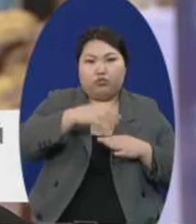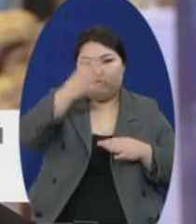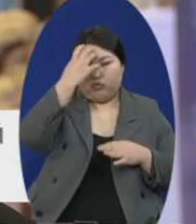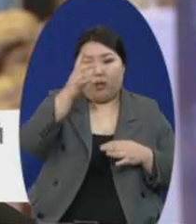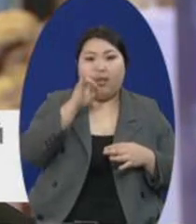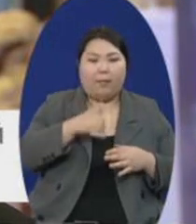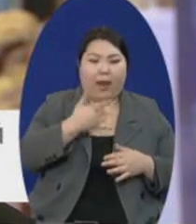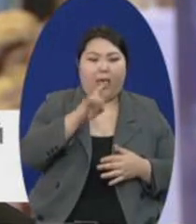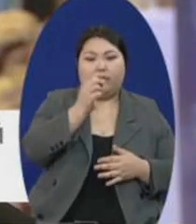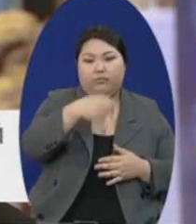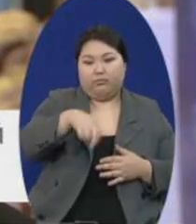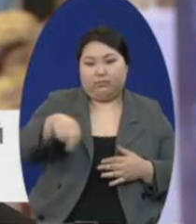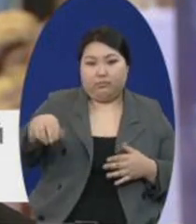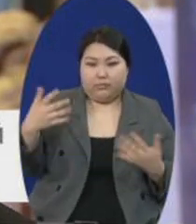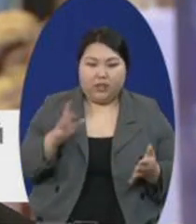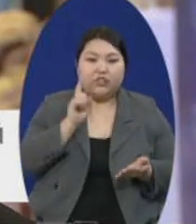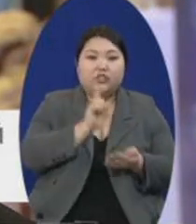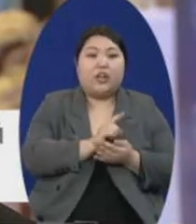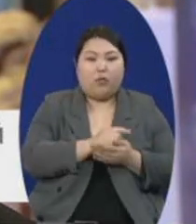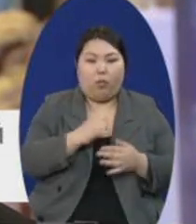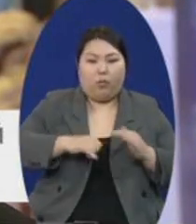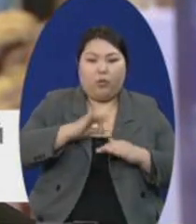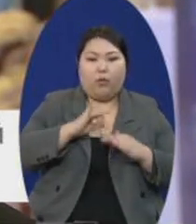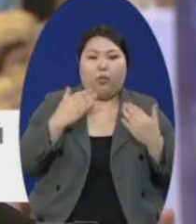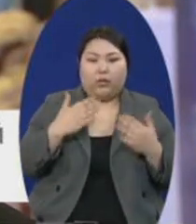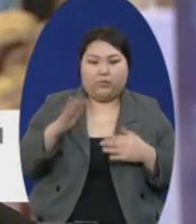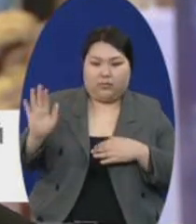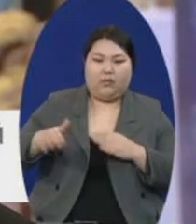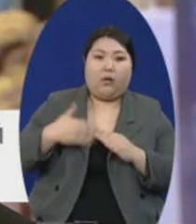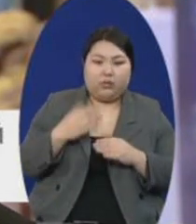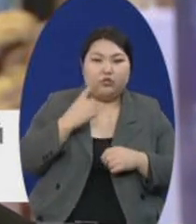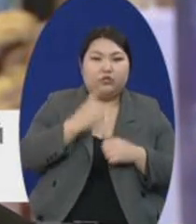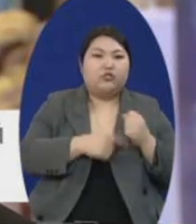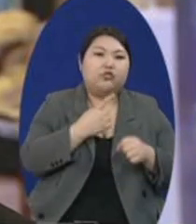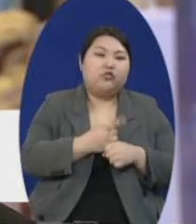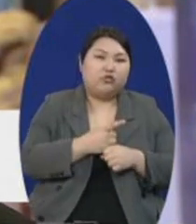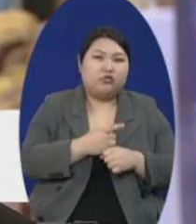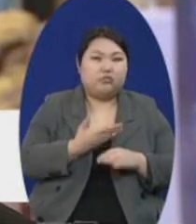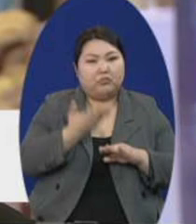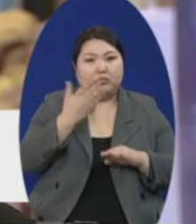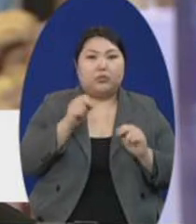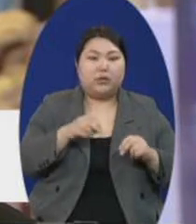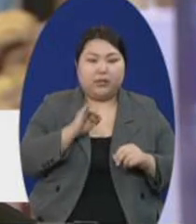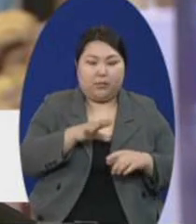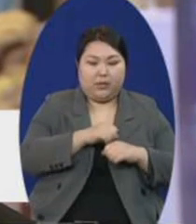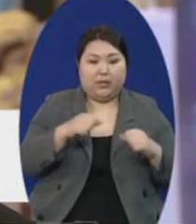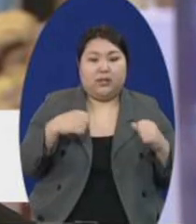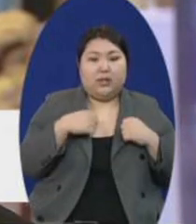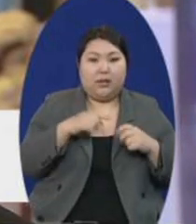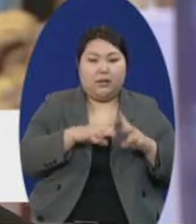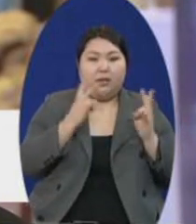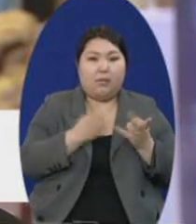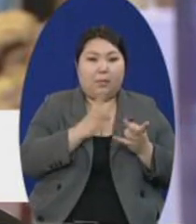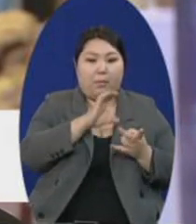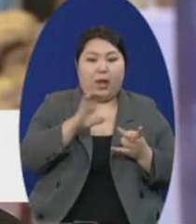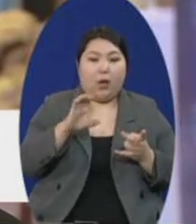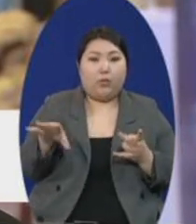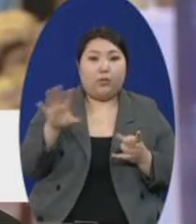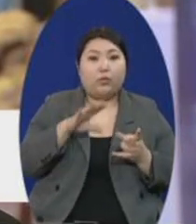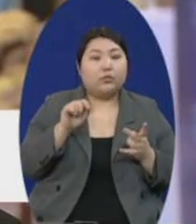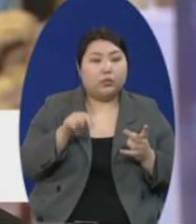гаруулсан шаардлагыг хурлдсан. Одоо жил гаруул. Сая ч гэсэн нийгмийн